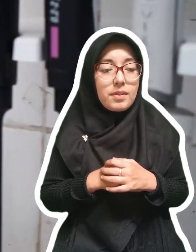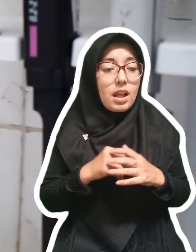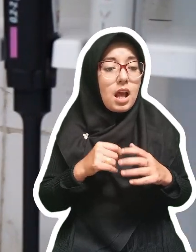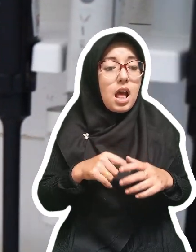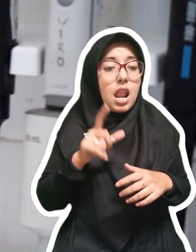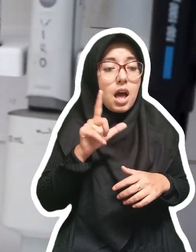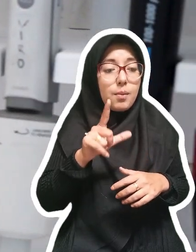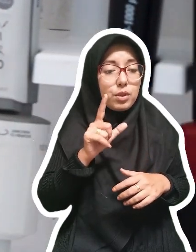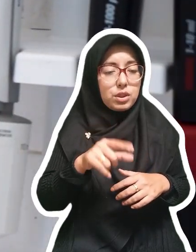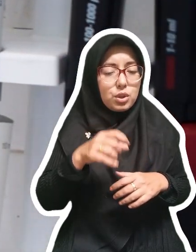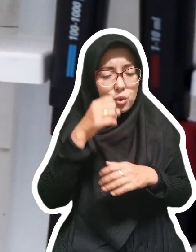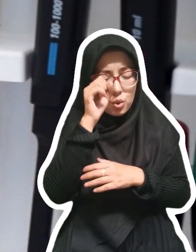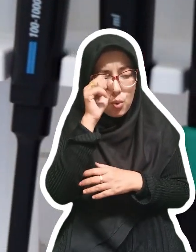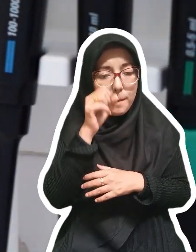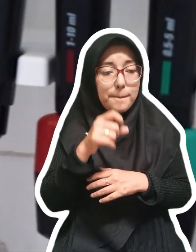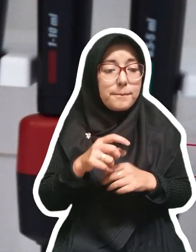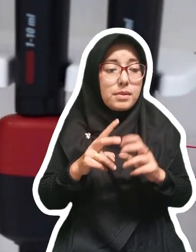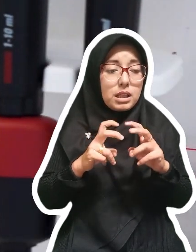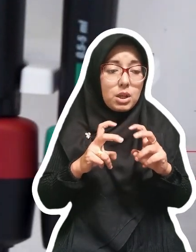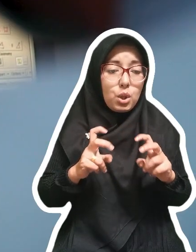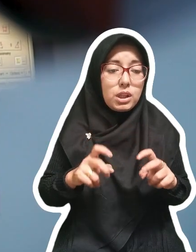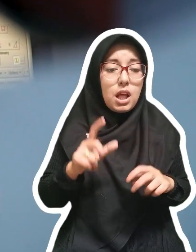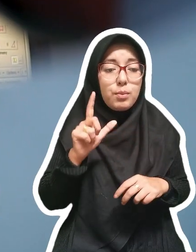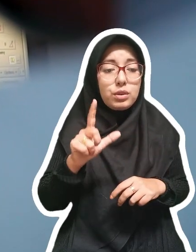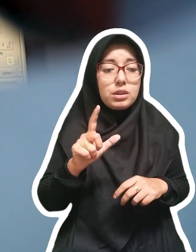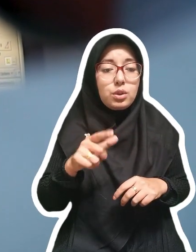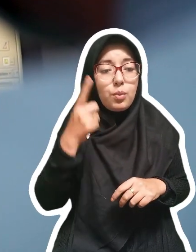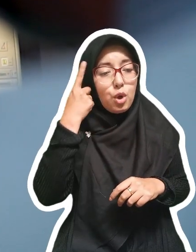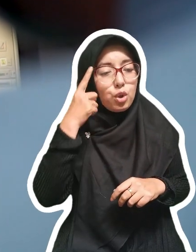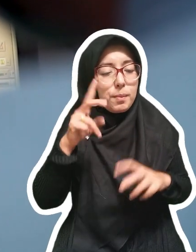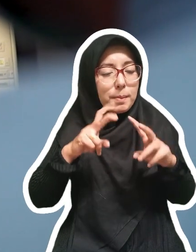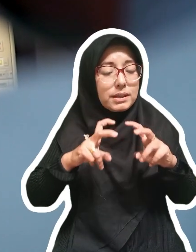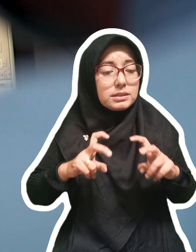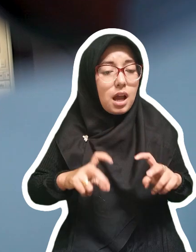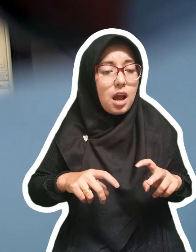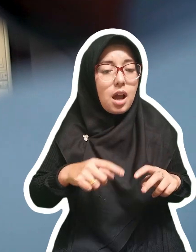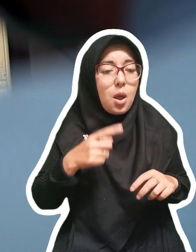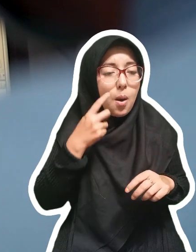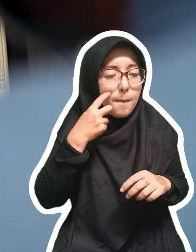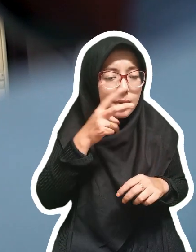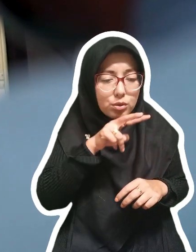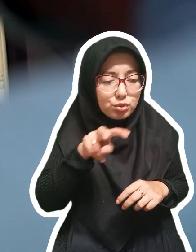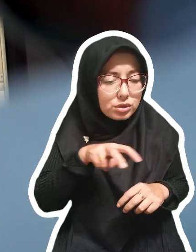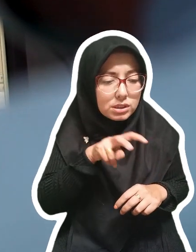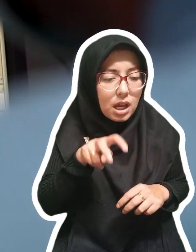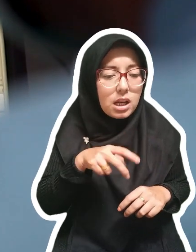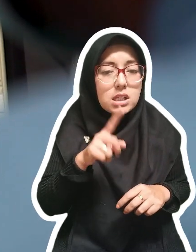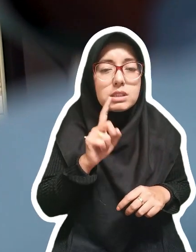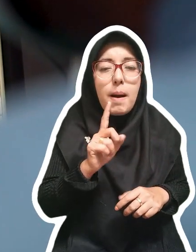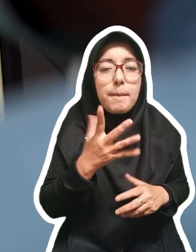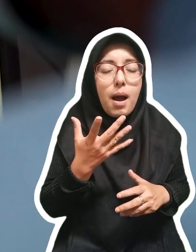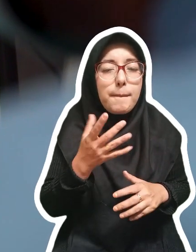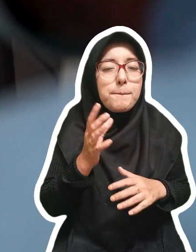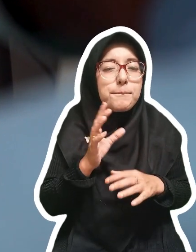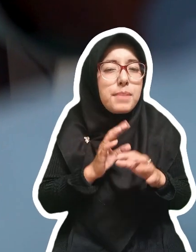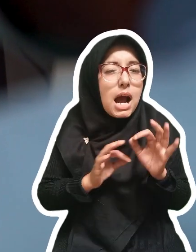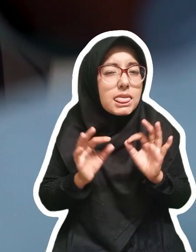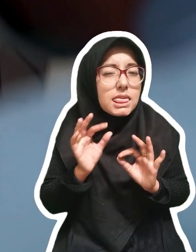Laboratorium bakteriologi adalah laboratorium untuk pemeriksaan dan pengujian penyakit yang disebabkan oleh bakteri.